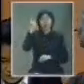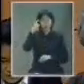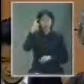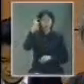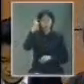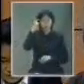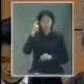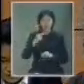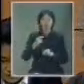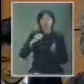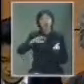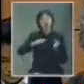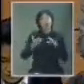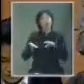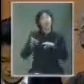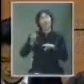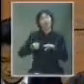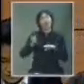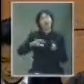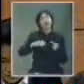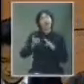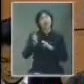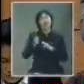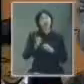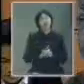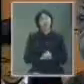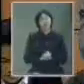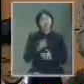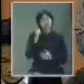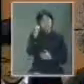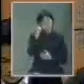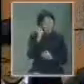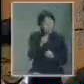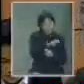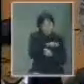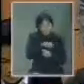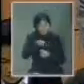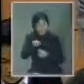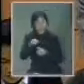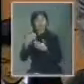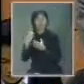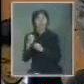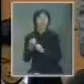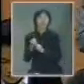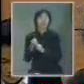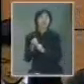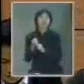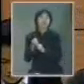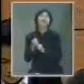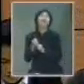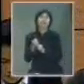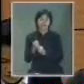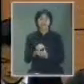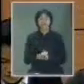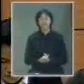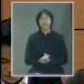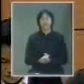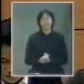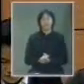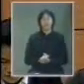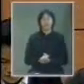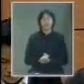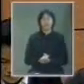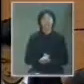ล้มแน่เราล้มมันได้แน่เมื่อจะไปล้มก็พลิกเตรียมพลิกแต่ตอนนั้นอุณหภูมิยังไม่สุกงอมครับแ